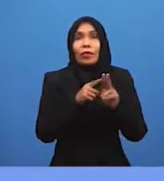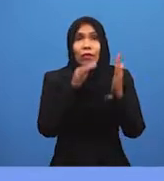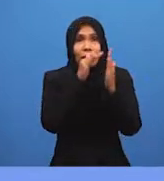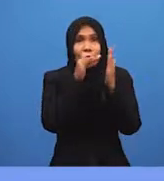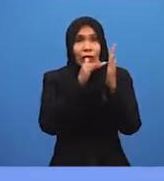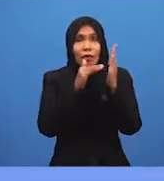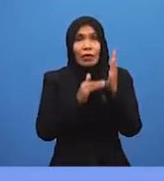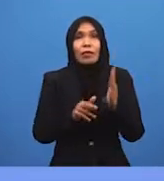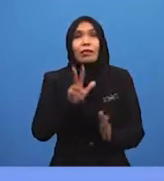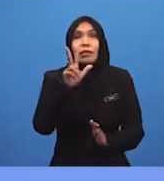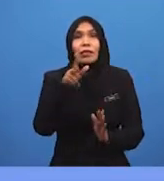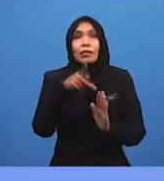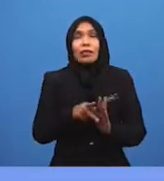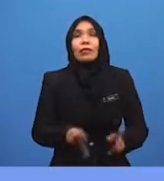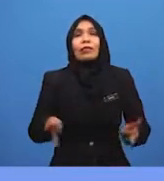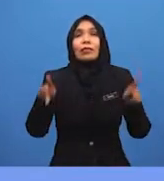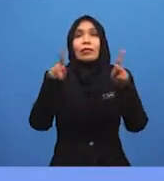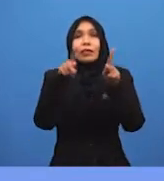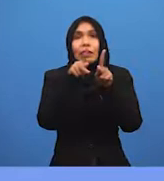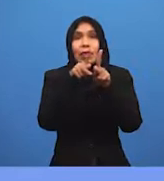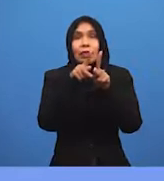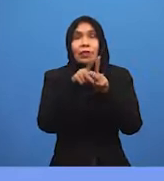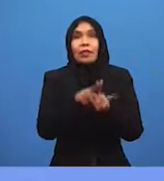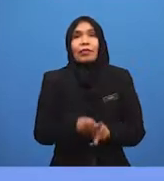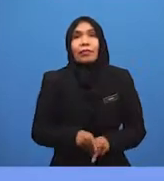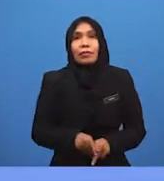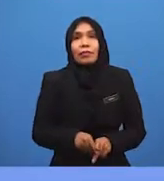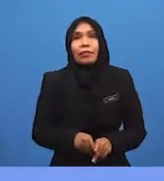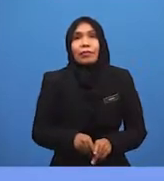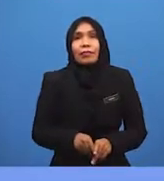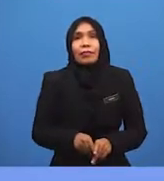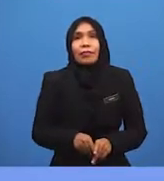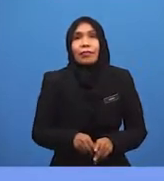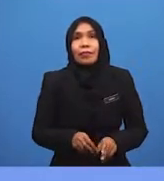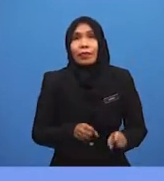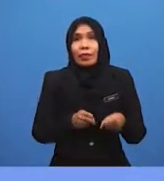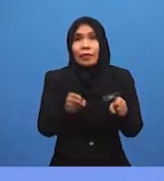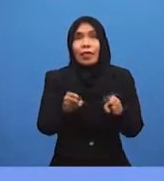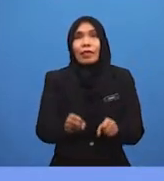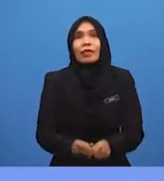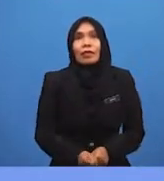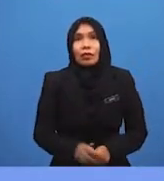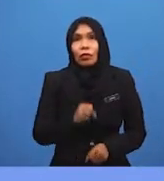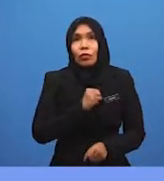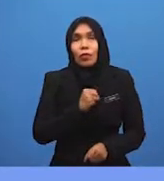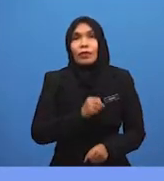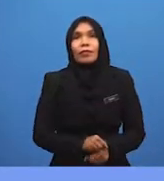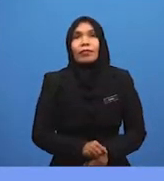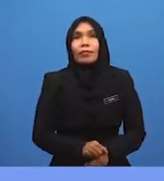menyenaraikan tiga kepentingan bersikap sopan dan berbudi pekerti mulia.